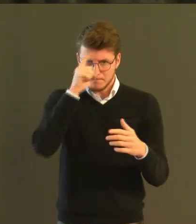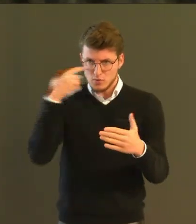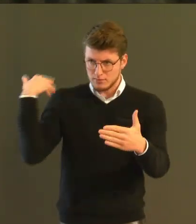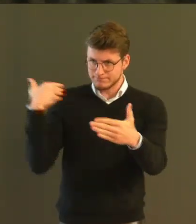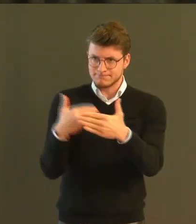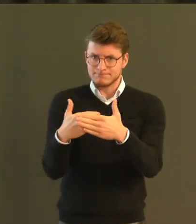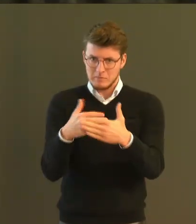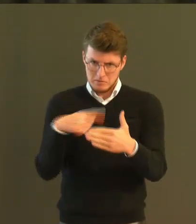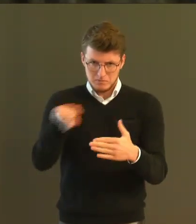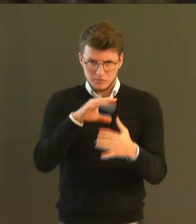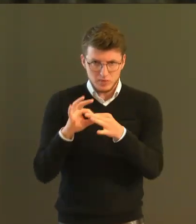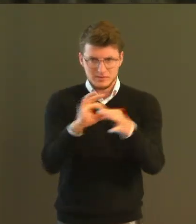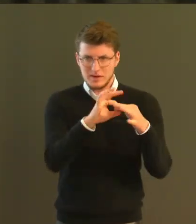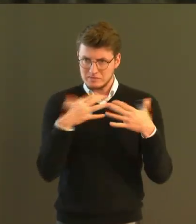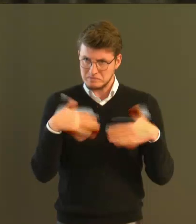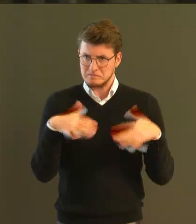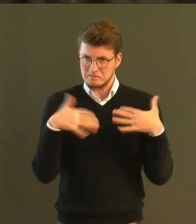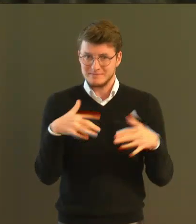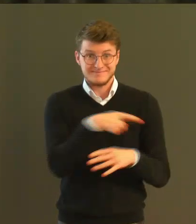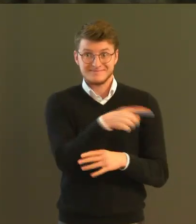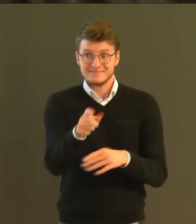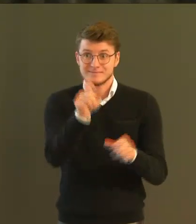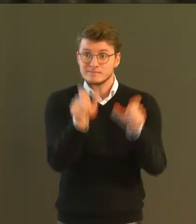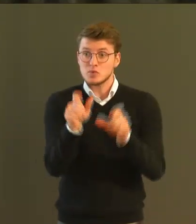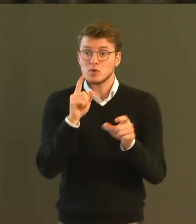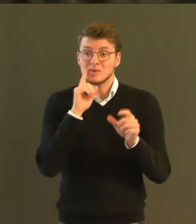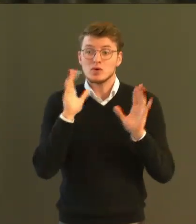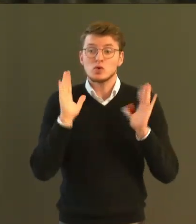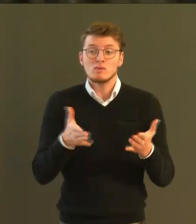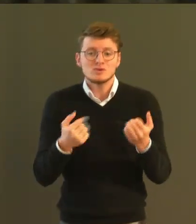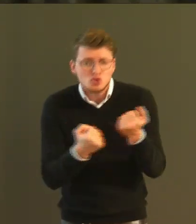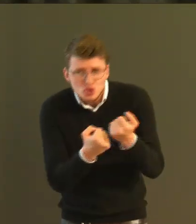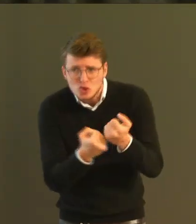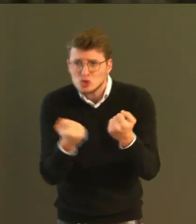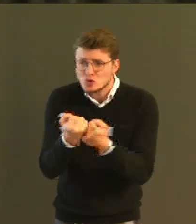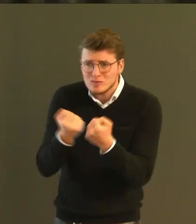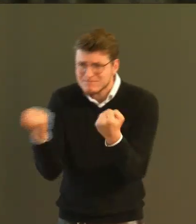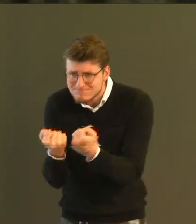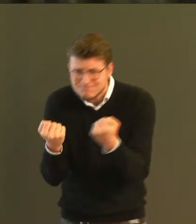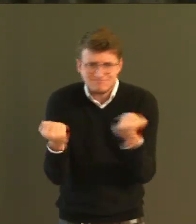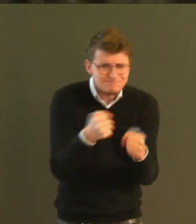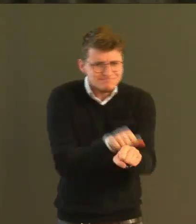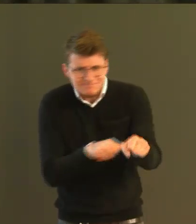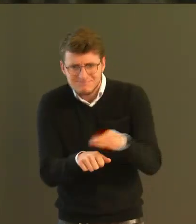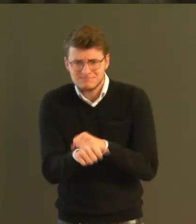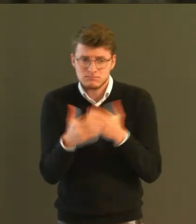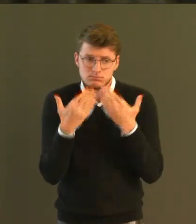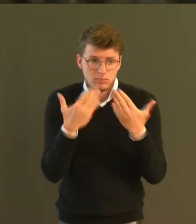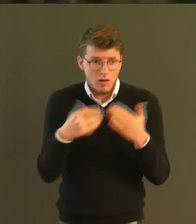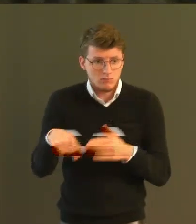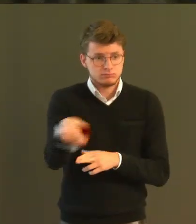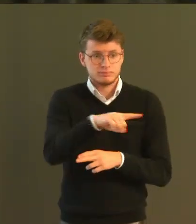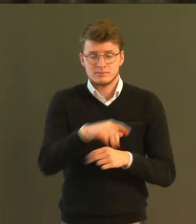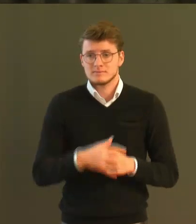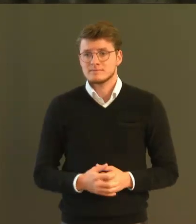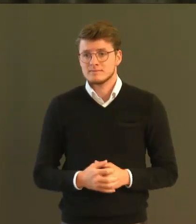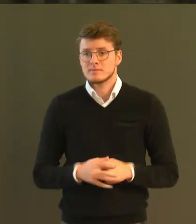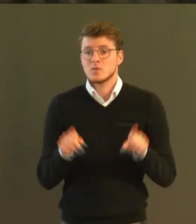analogue pétanque diop et un enfant birman arrive de belgique et initiatives au glaucome